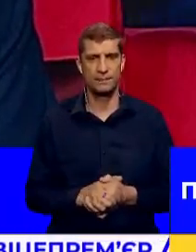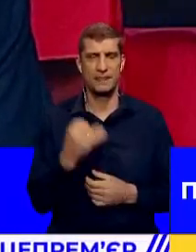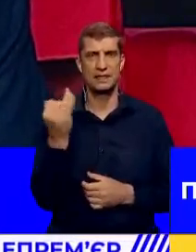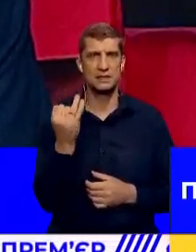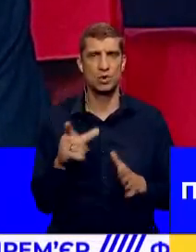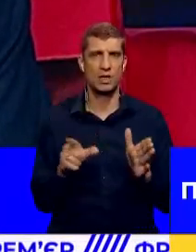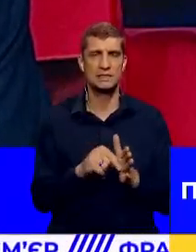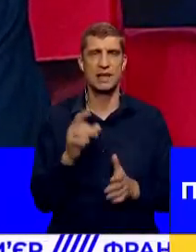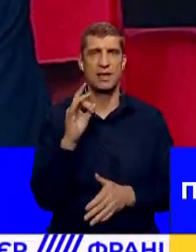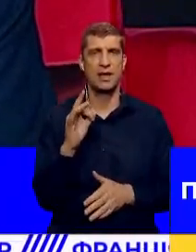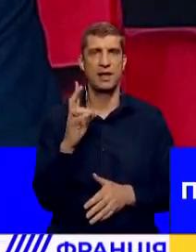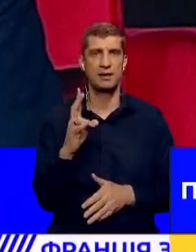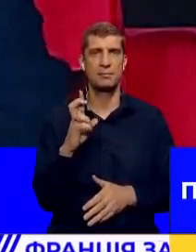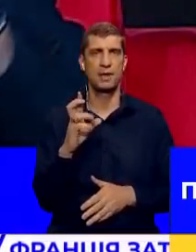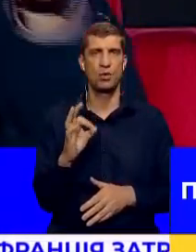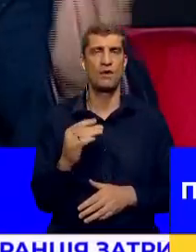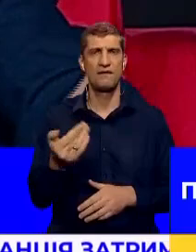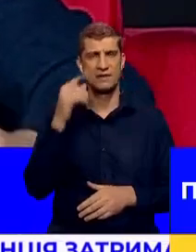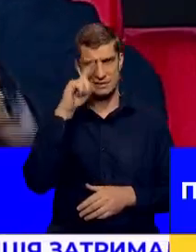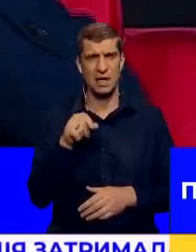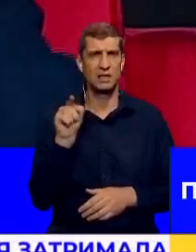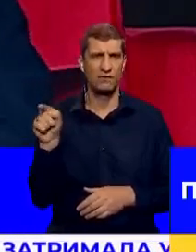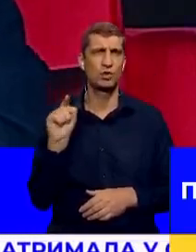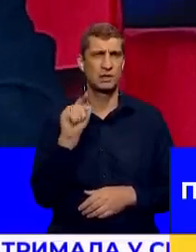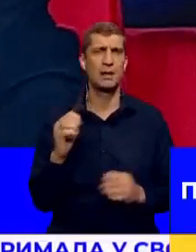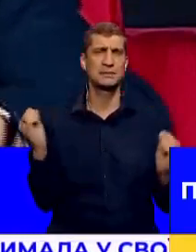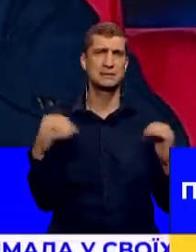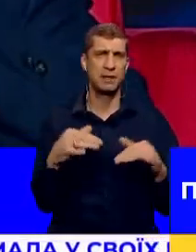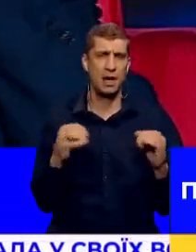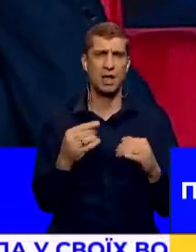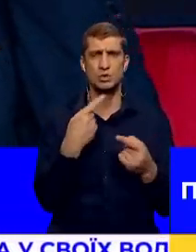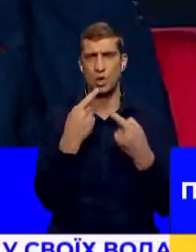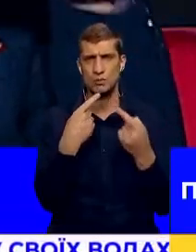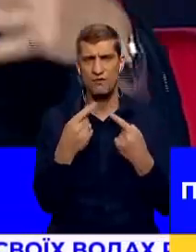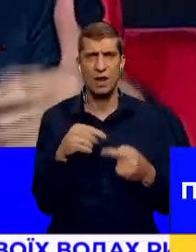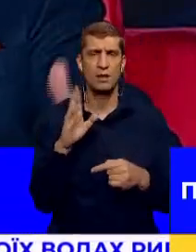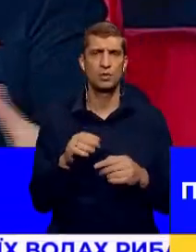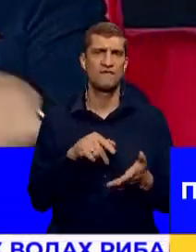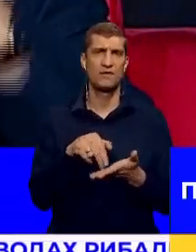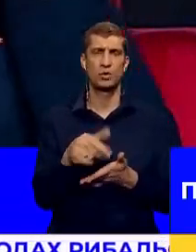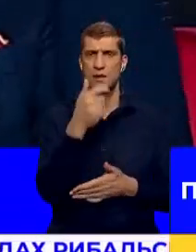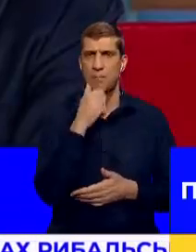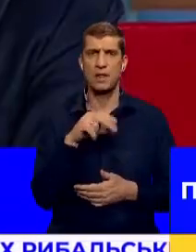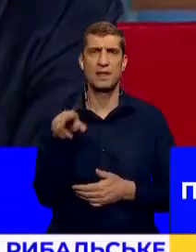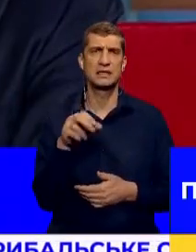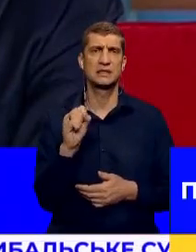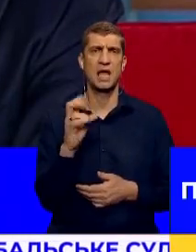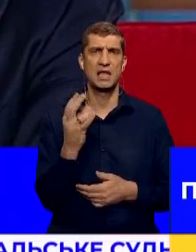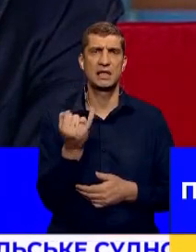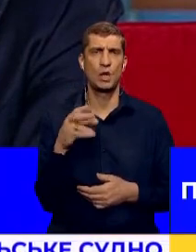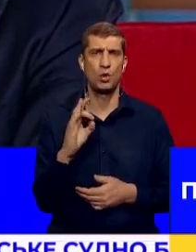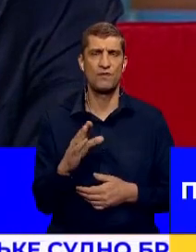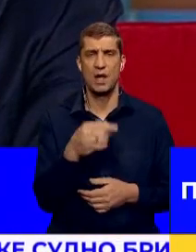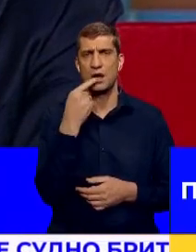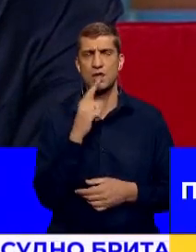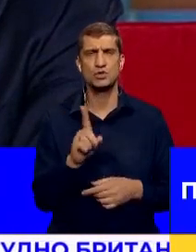Історія з РНБО. Ну, ви знаєте, вони там збираються, вони там розмовляють, потім виходить пан Данілов, каже щось